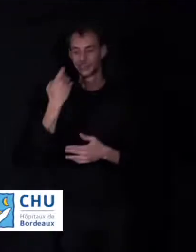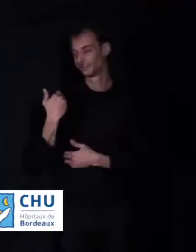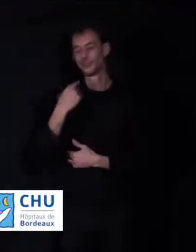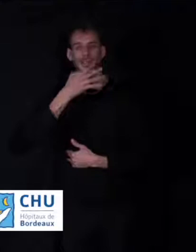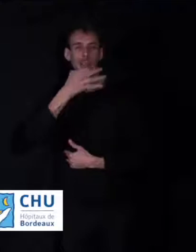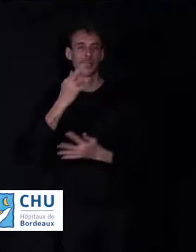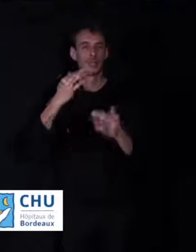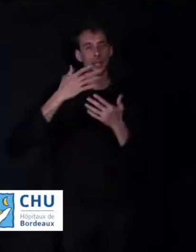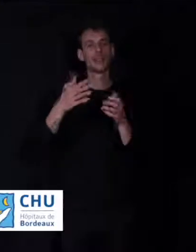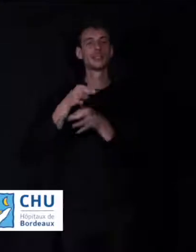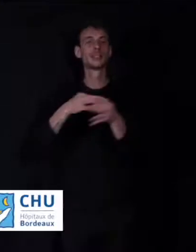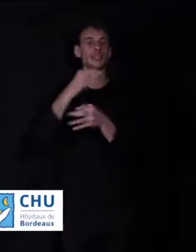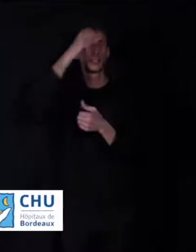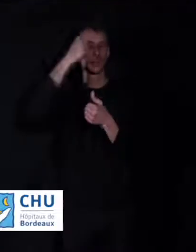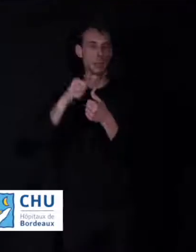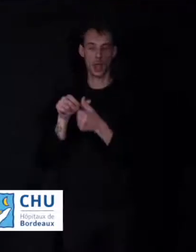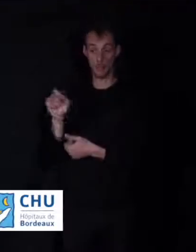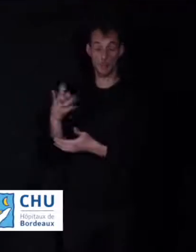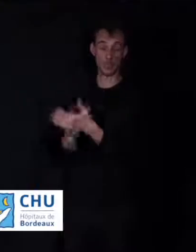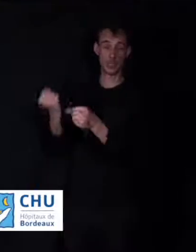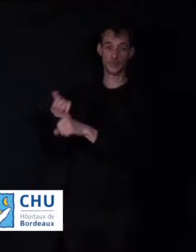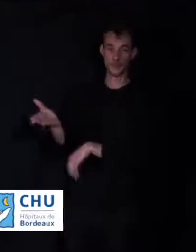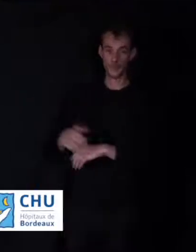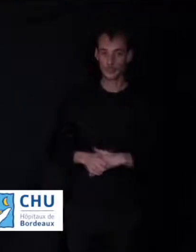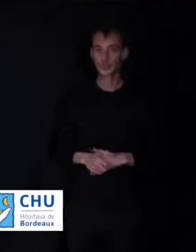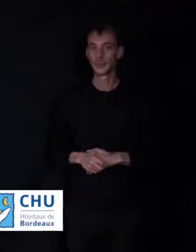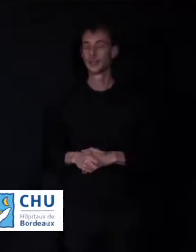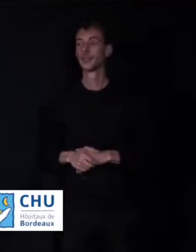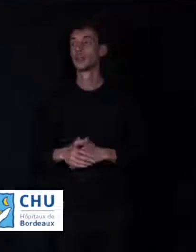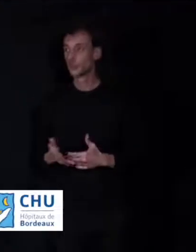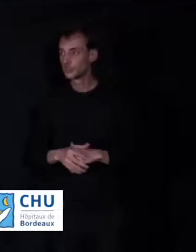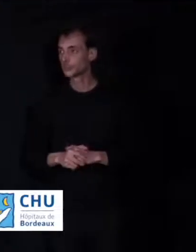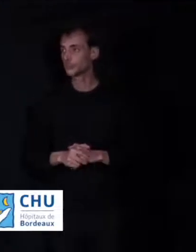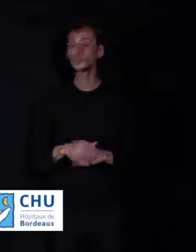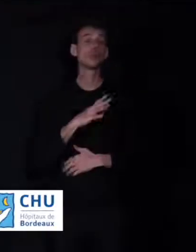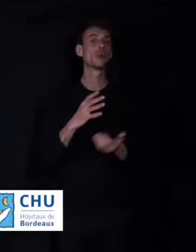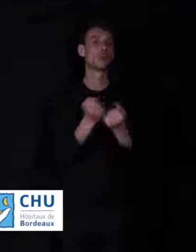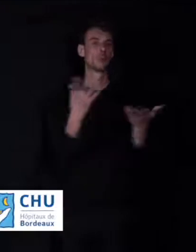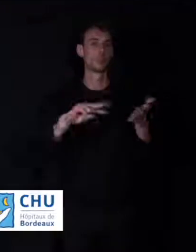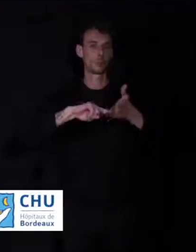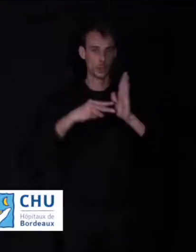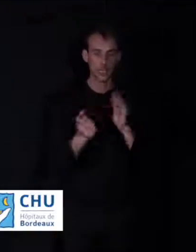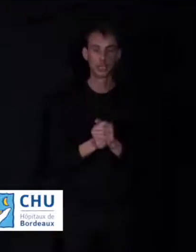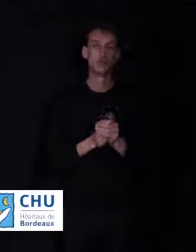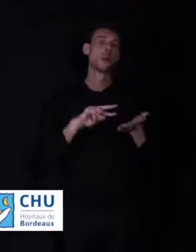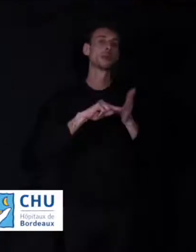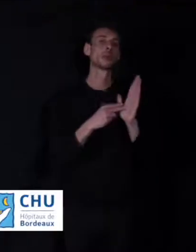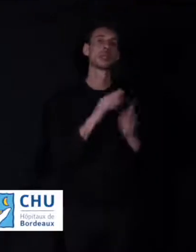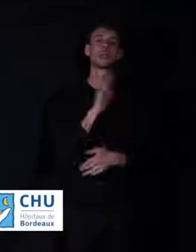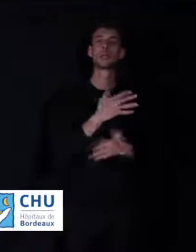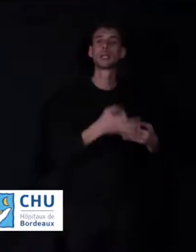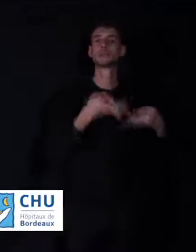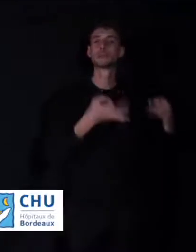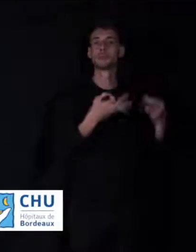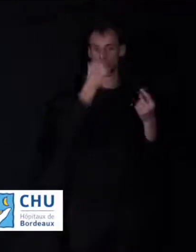Tout d'abord, cette technique, les techniques traditionnelles dont j'ai parlé tout à l'heure, à base d'antigènes, ce sont des